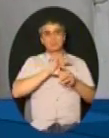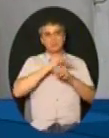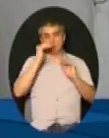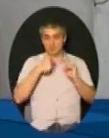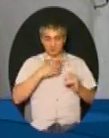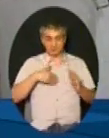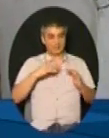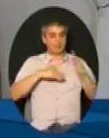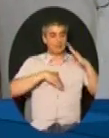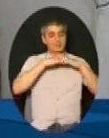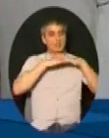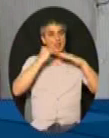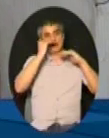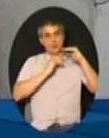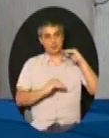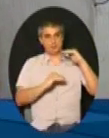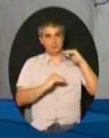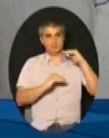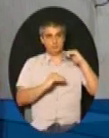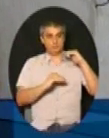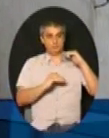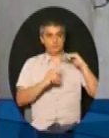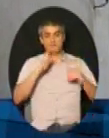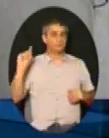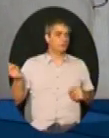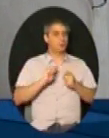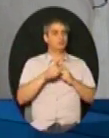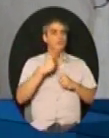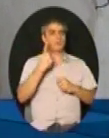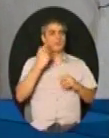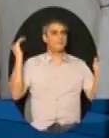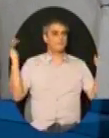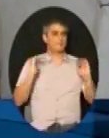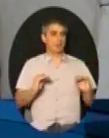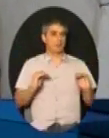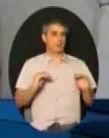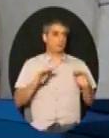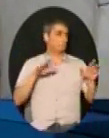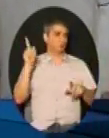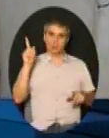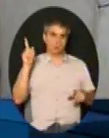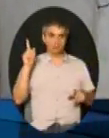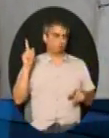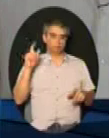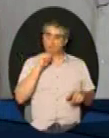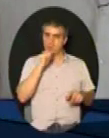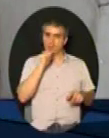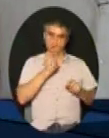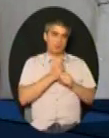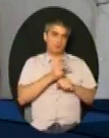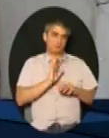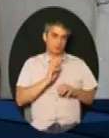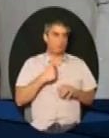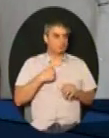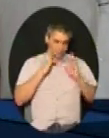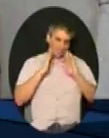אני רציתי להוריד את תקרת דמי הניהול, ושכולם ישלמו בבת אחת פחות. הממשלה לא רוצה ללכת בכיוון הזה,